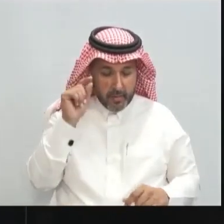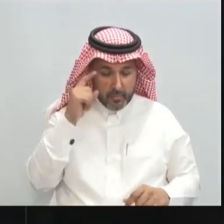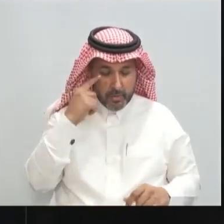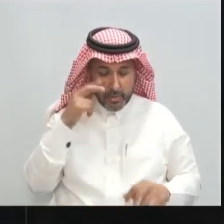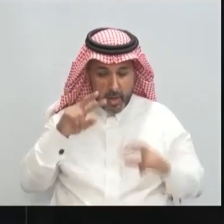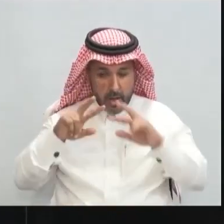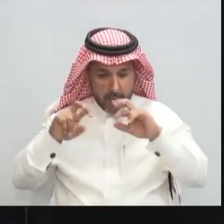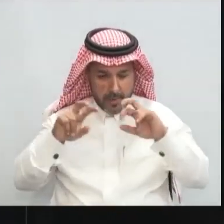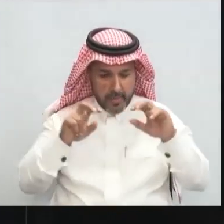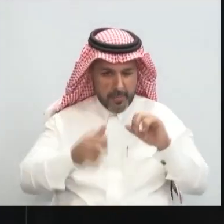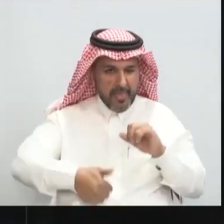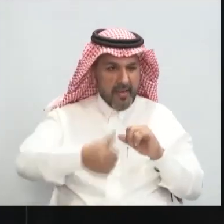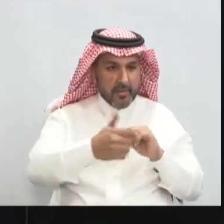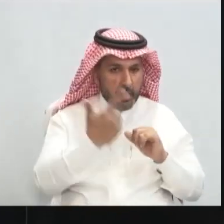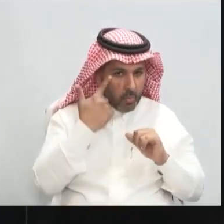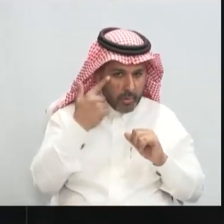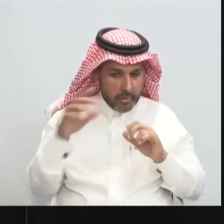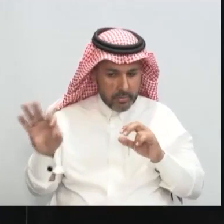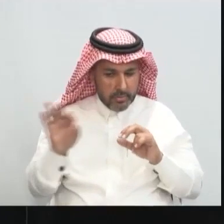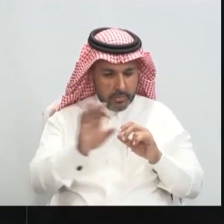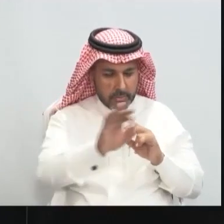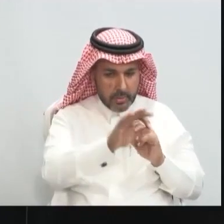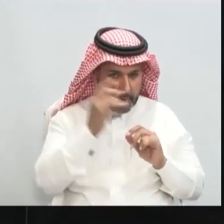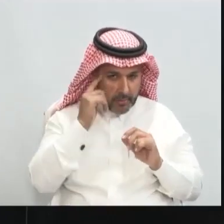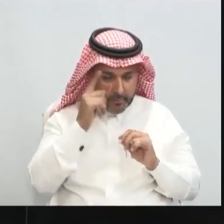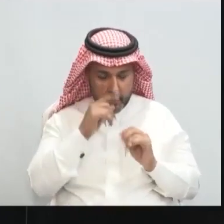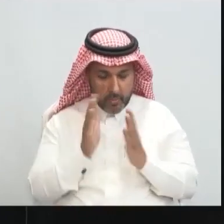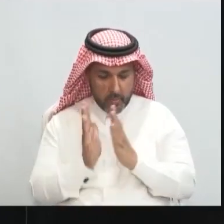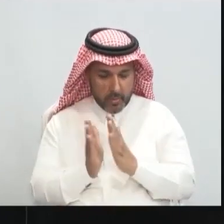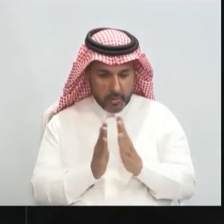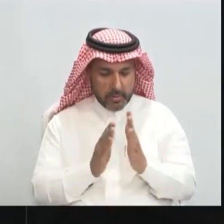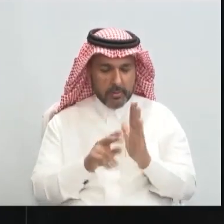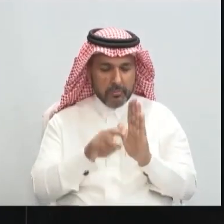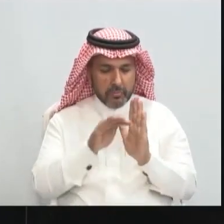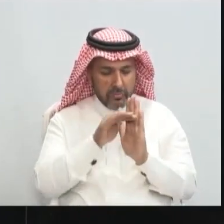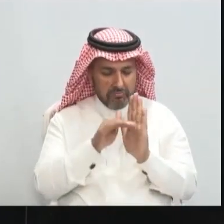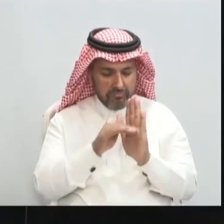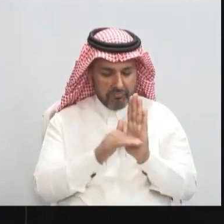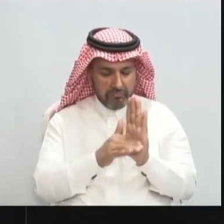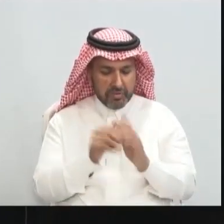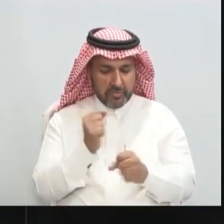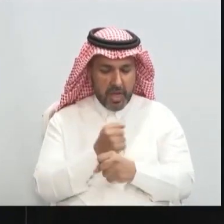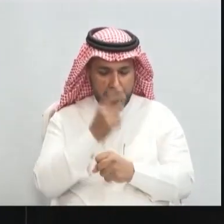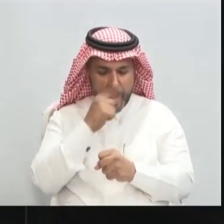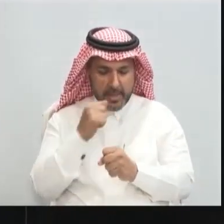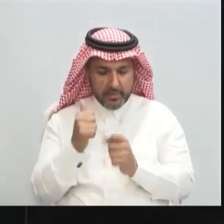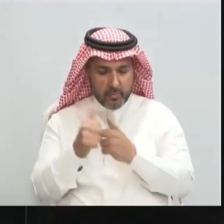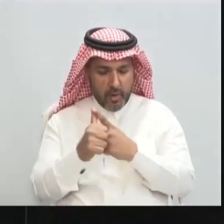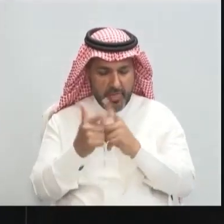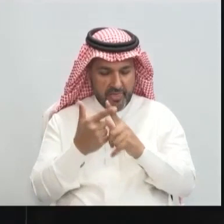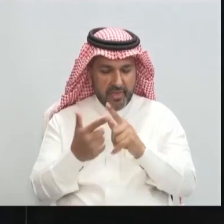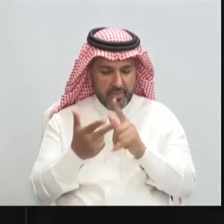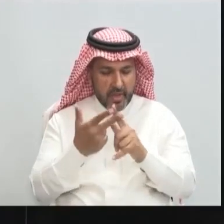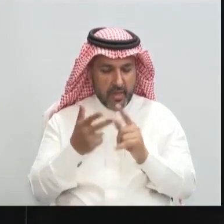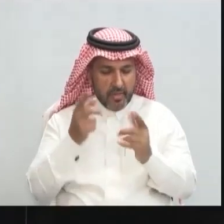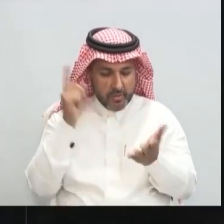وفي حال اصبح هنالك معوقات في الاتصال الرسمي النظامي نلجا الى هذه الشبكات بسرعه وبالتالي تكون